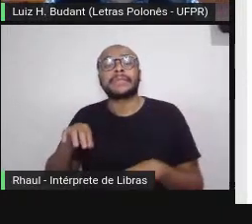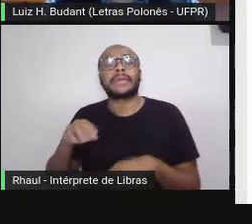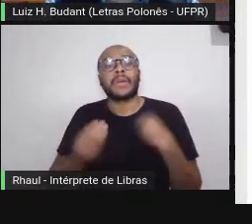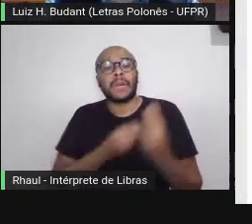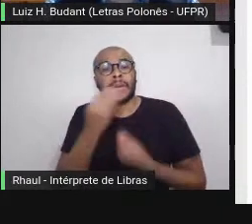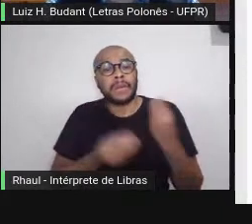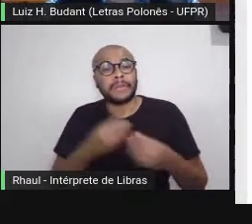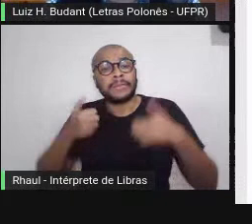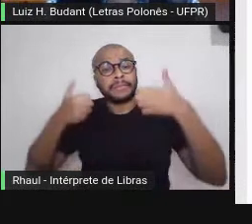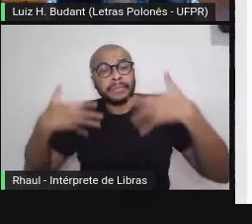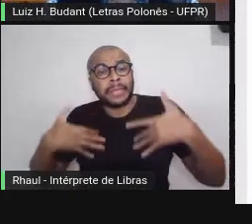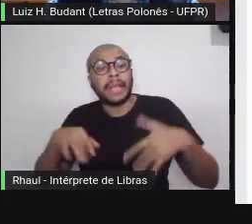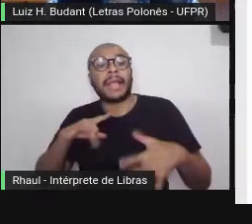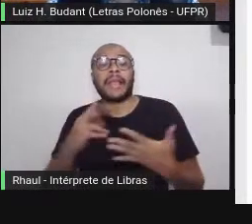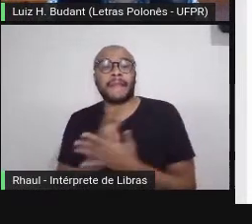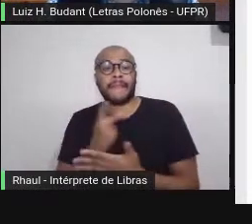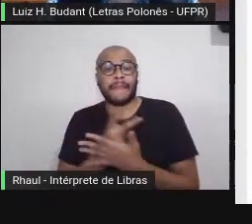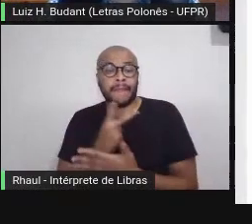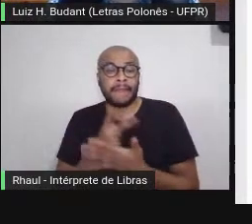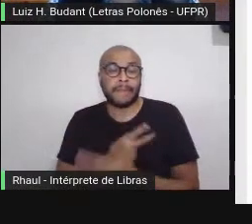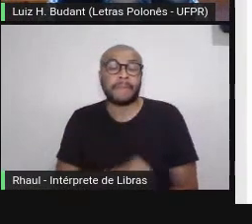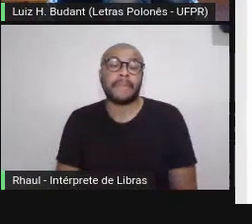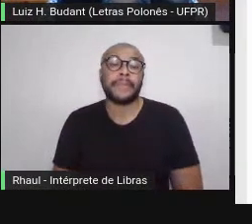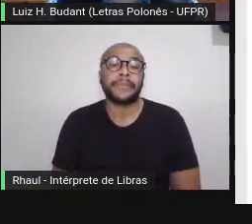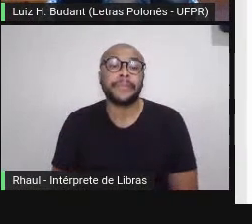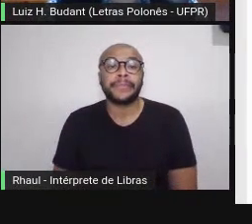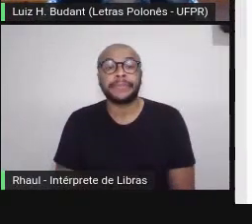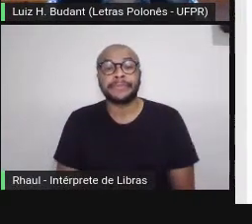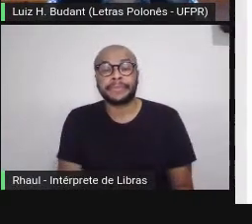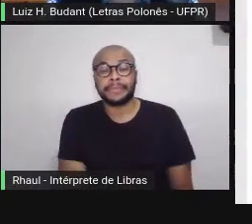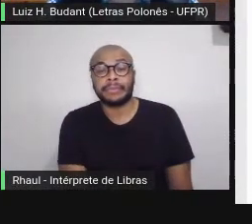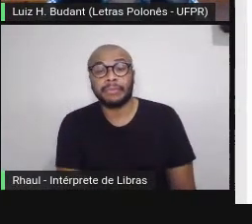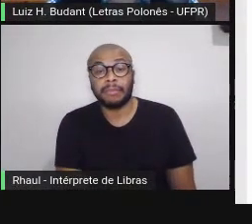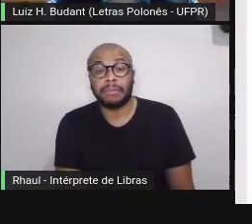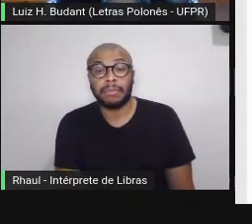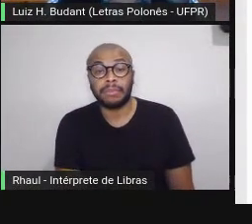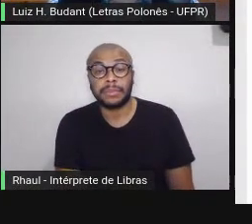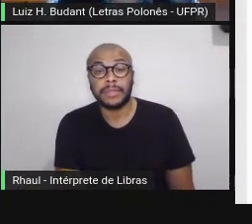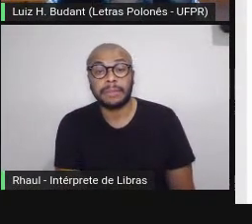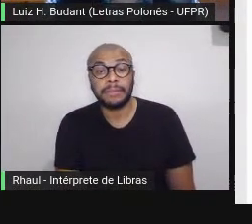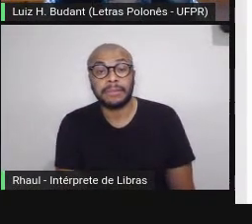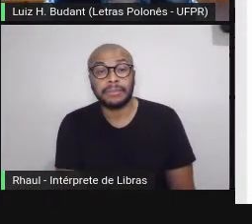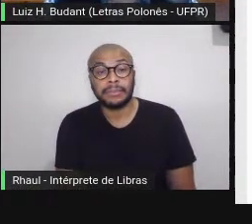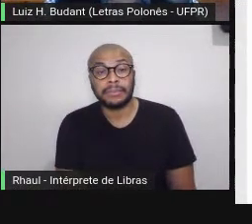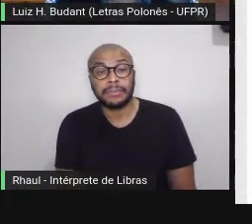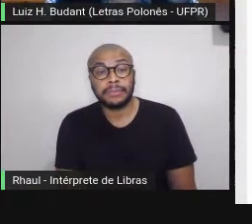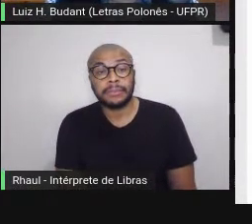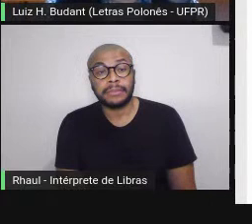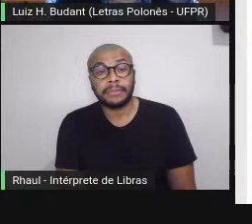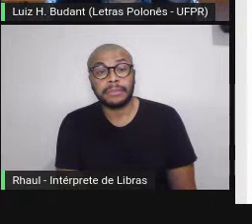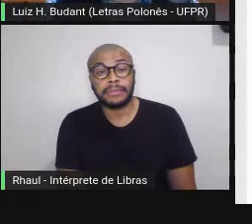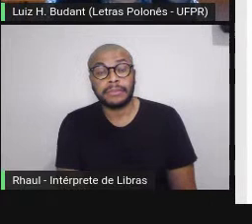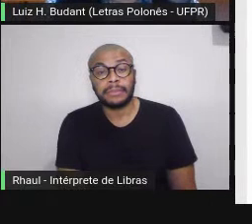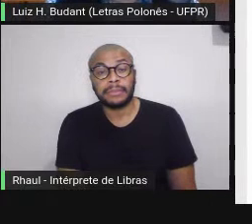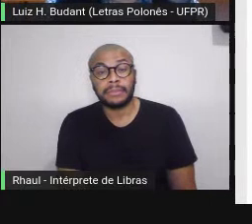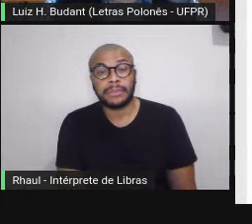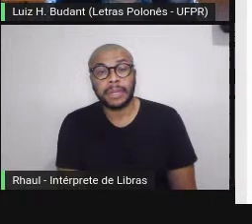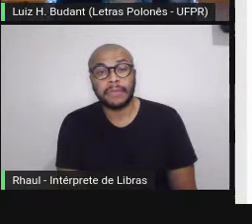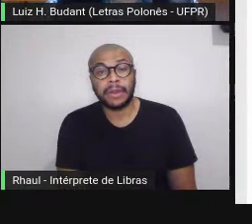decliná-los constitui-se como erro. I kiedy nie wiemy dokładnie, jak odmienić polskie nazwisko, powinniśmy